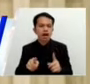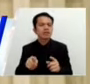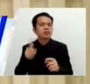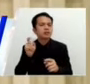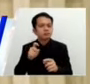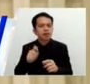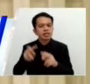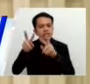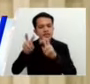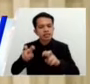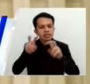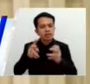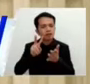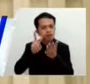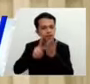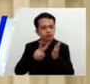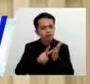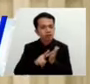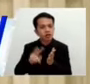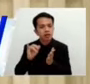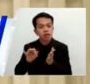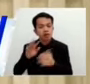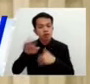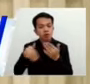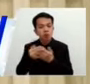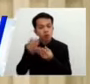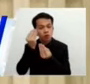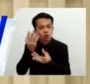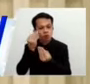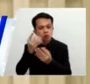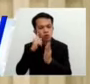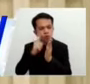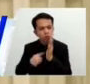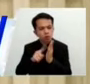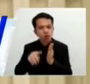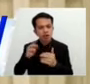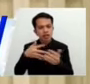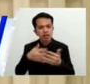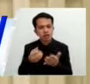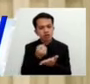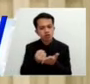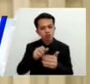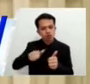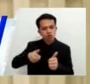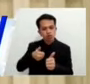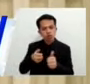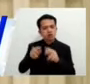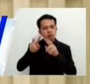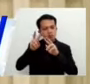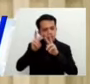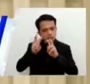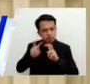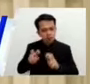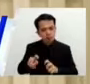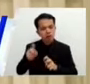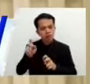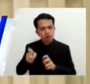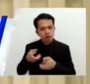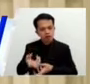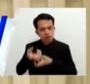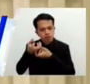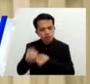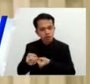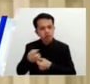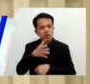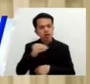validate kung itong mga nakukuha nating information and even the source of information ay reliable at merong ikang semblance